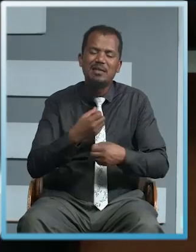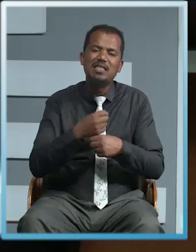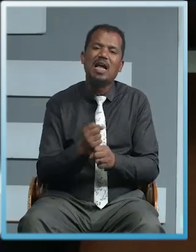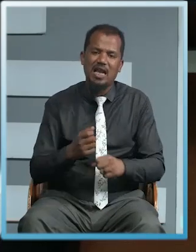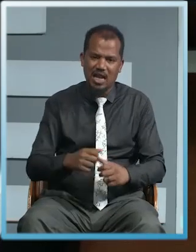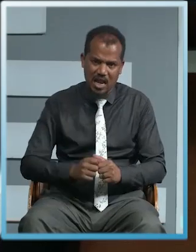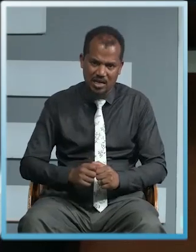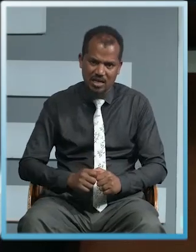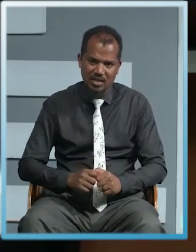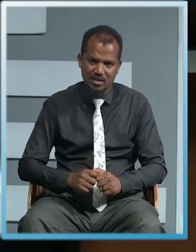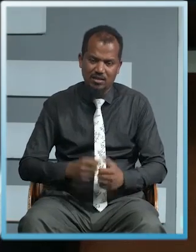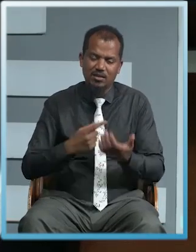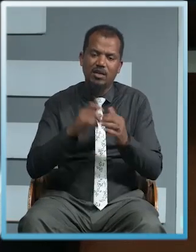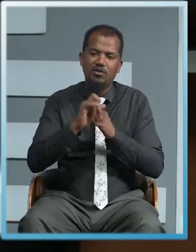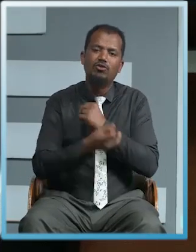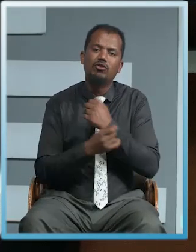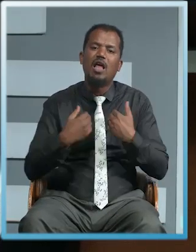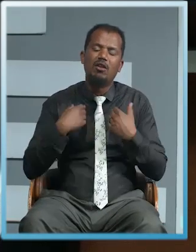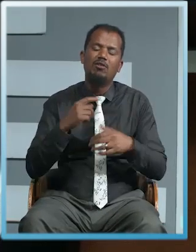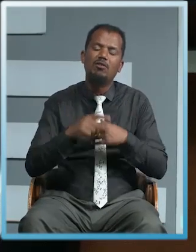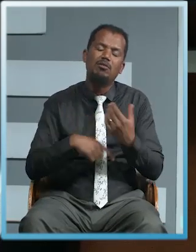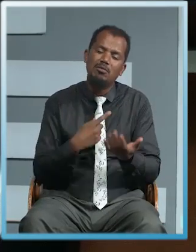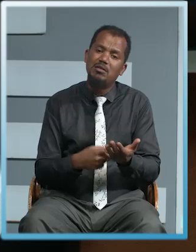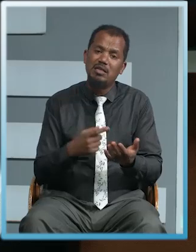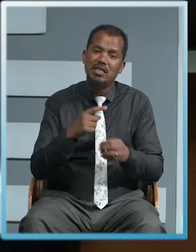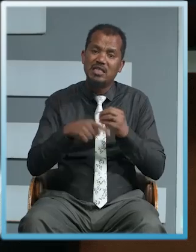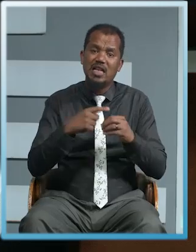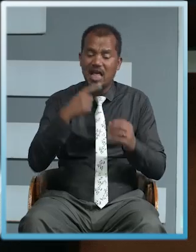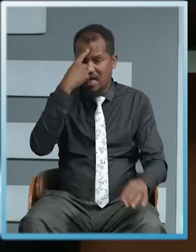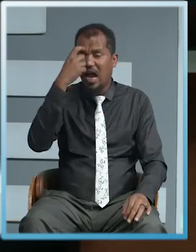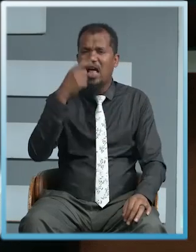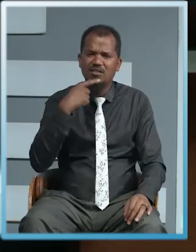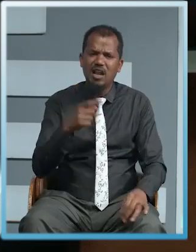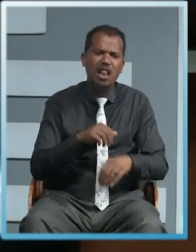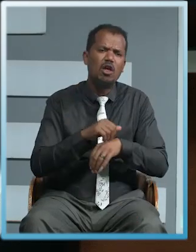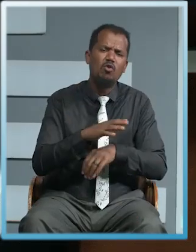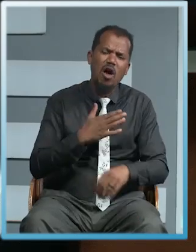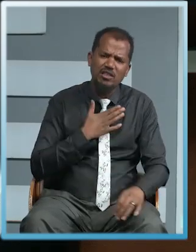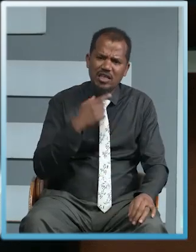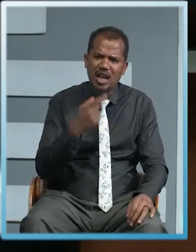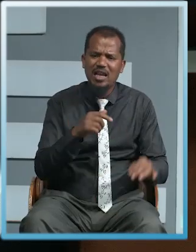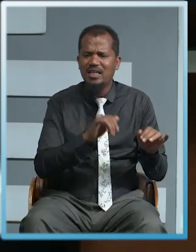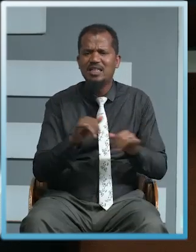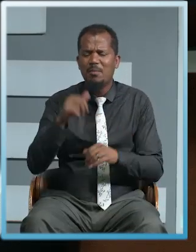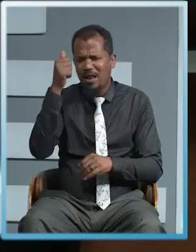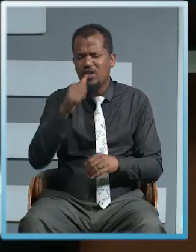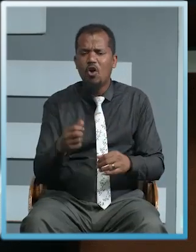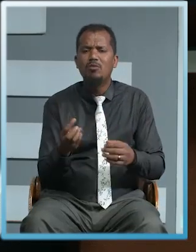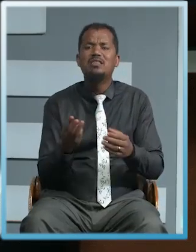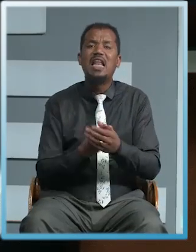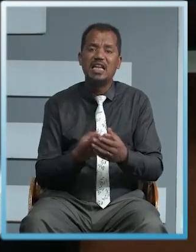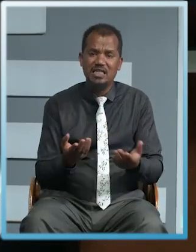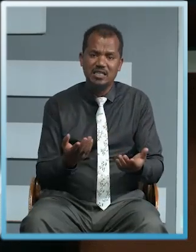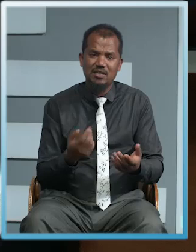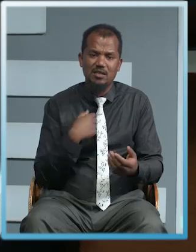عالالال زادرجتو يالو برغت سلا رعيهاتشن يلال تلقوهاتشن يلال من دماني يوم سند